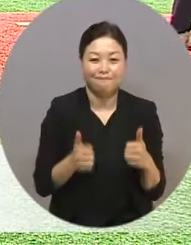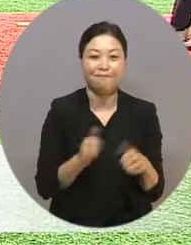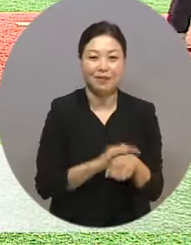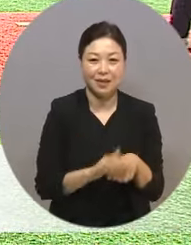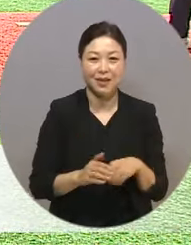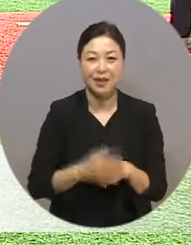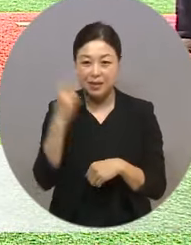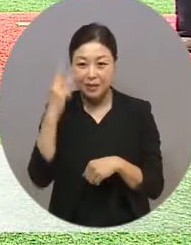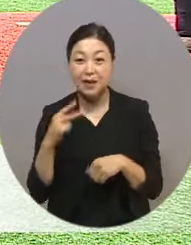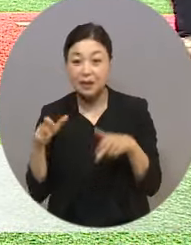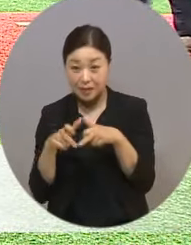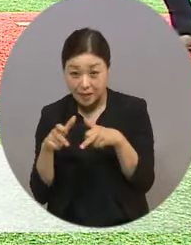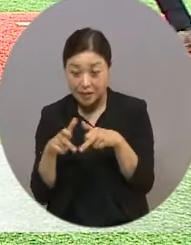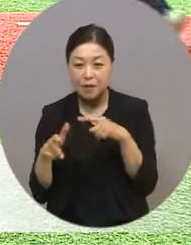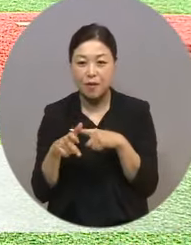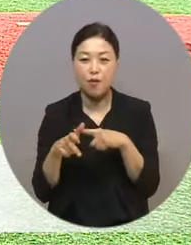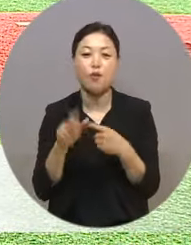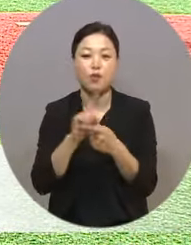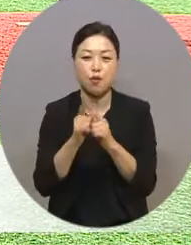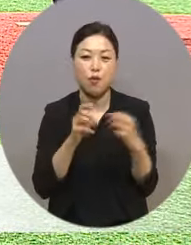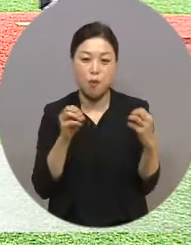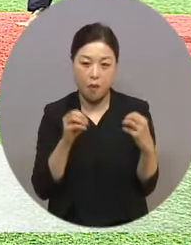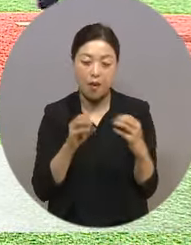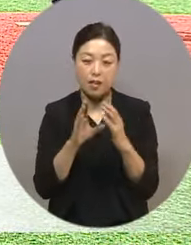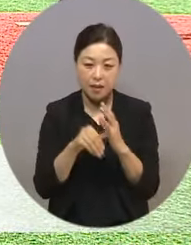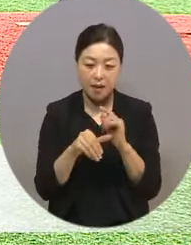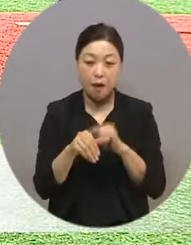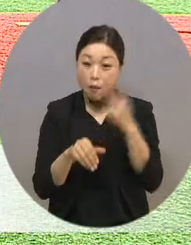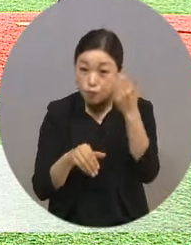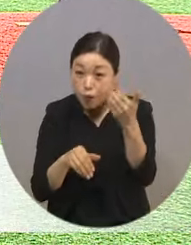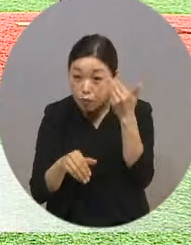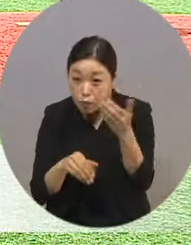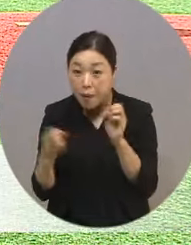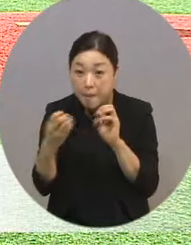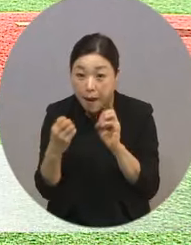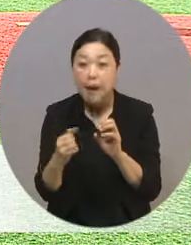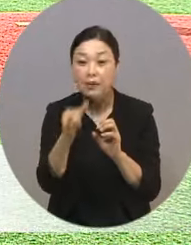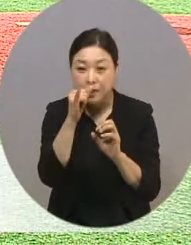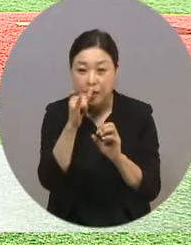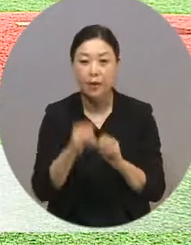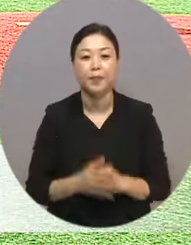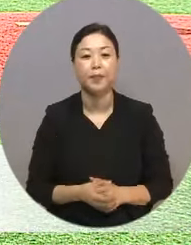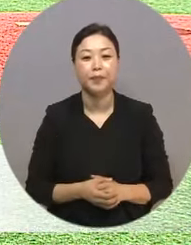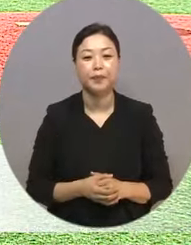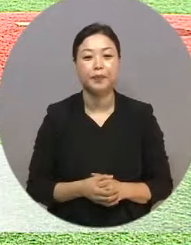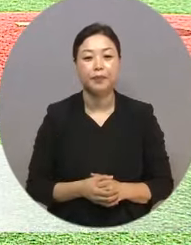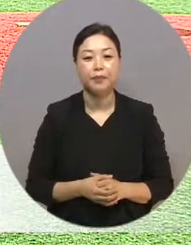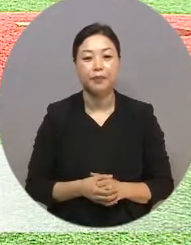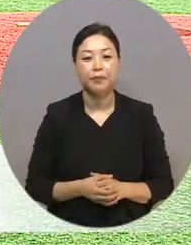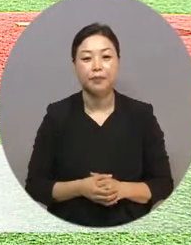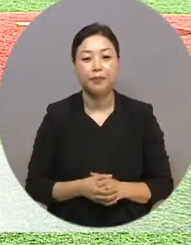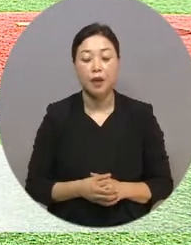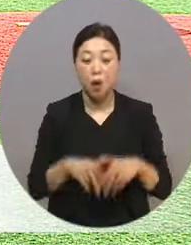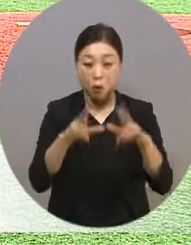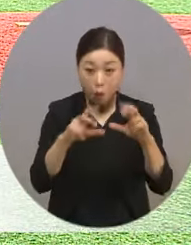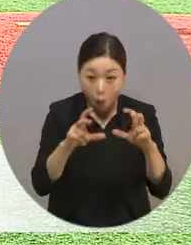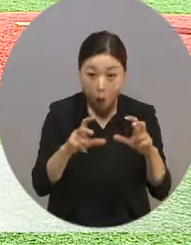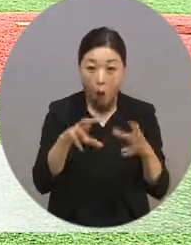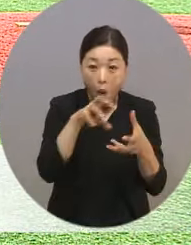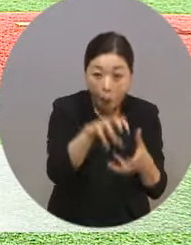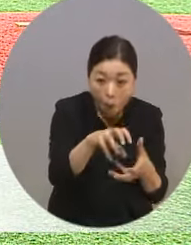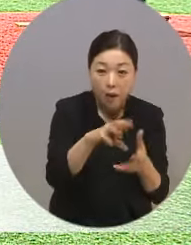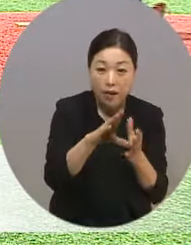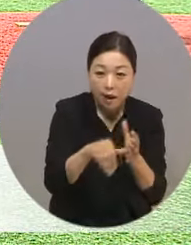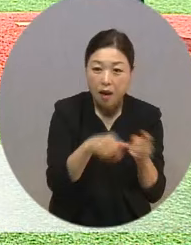시각장애인분들과 소통을 할 때 가장 중요한 게 이제 말로 먼저 좀 여쭙고 하는 게 중요하다 느꼈는데요. 그래서 이제 뭐 공을 주우러 갈 때 어디에